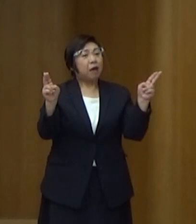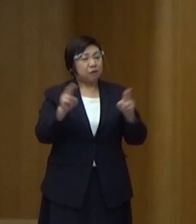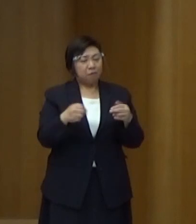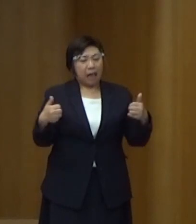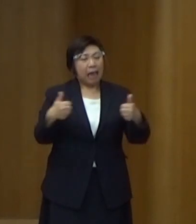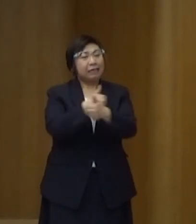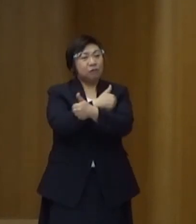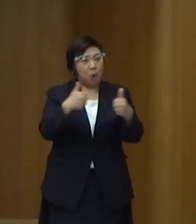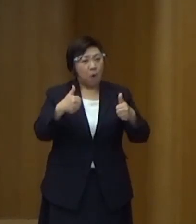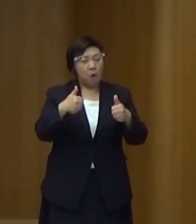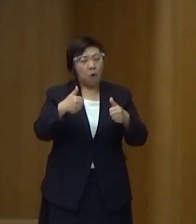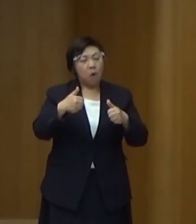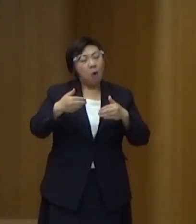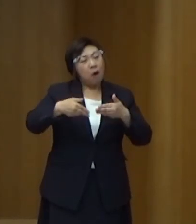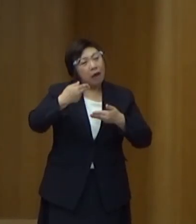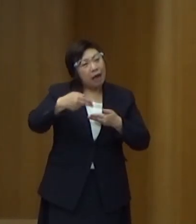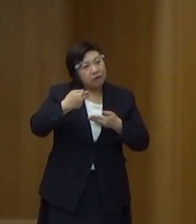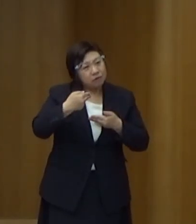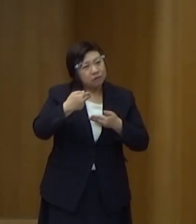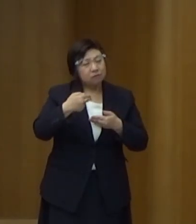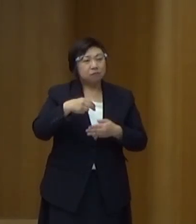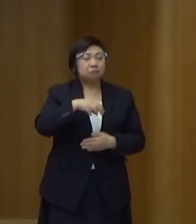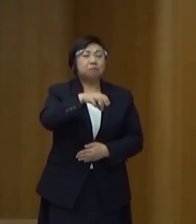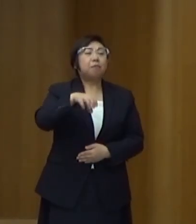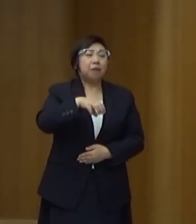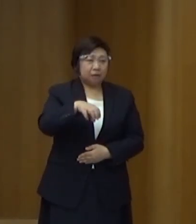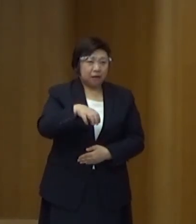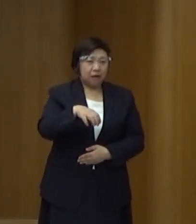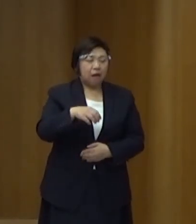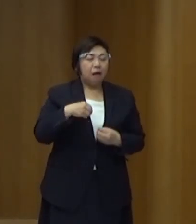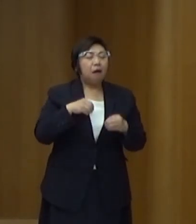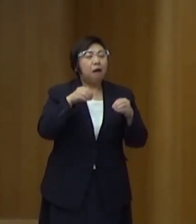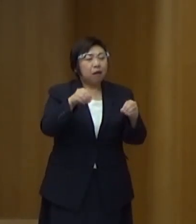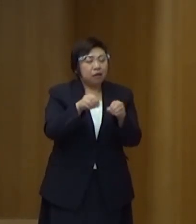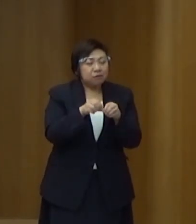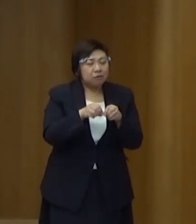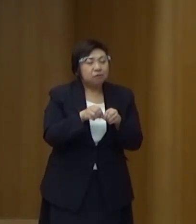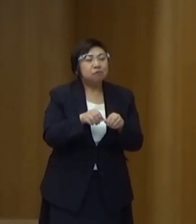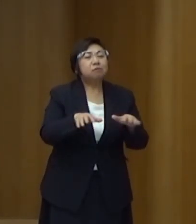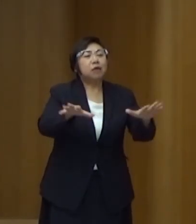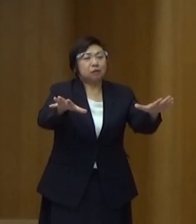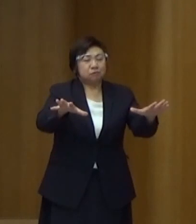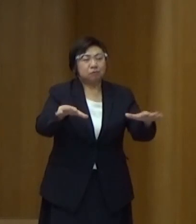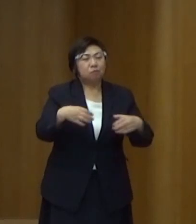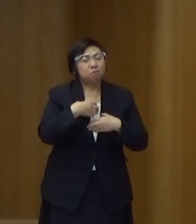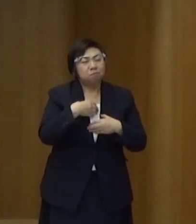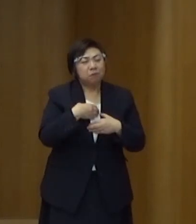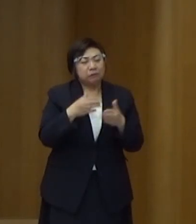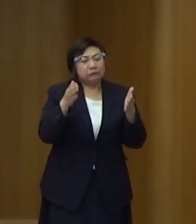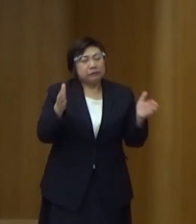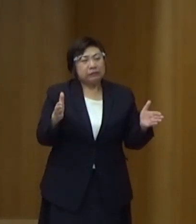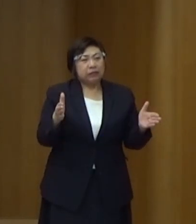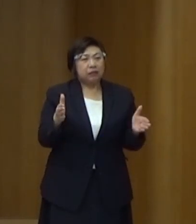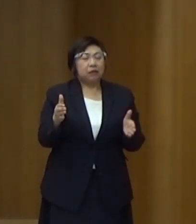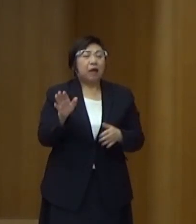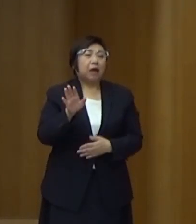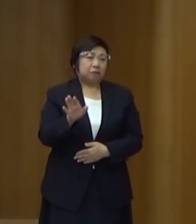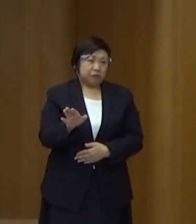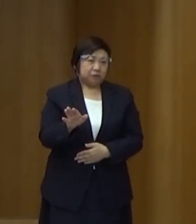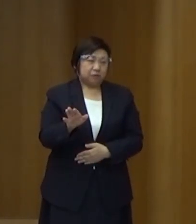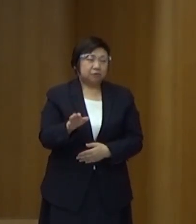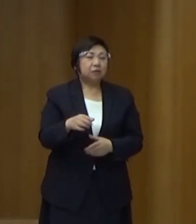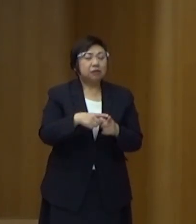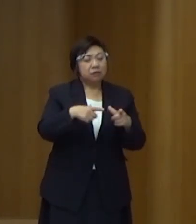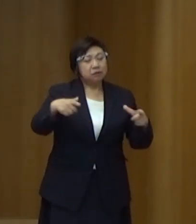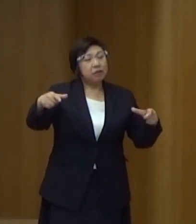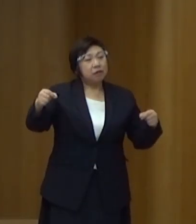や会食の機会など感染リスクが増加をする、そういった時期を迎えております。そして全国で初めて特措